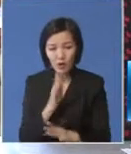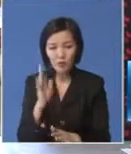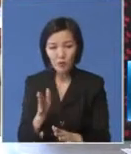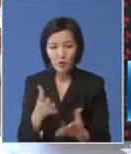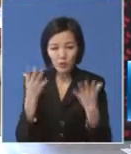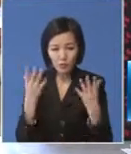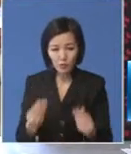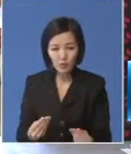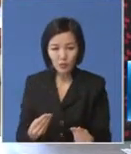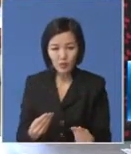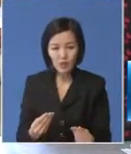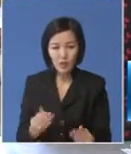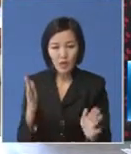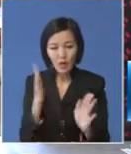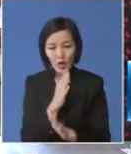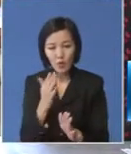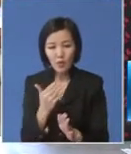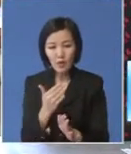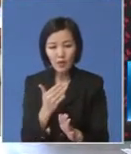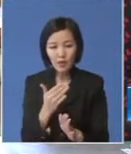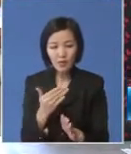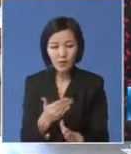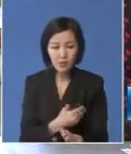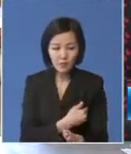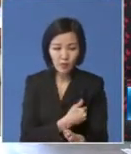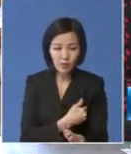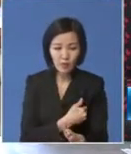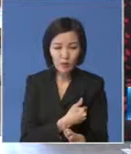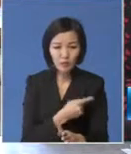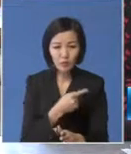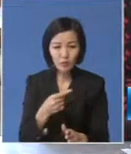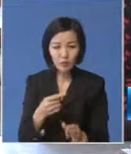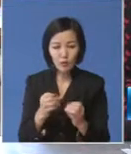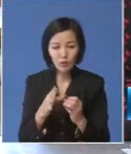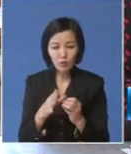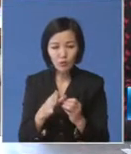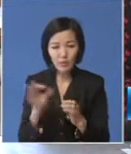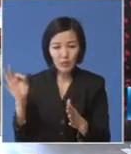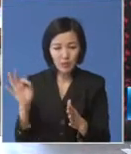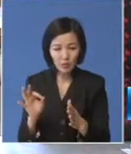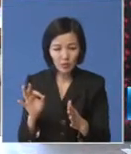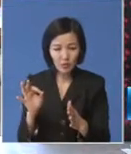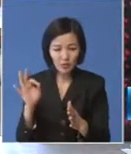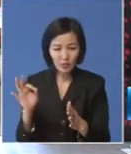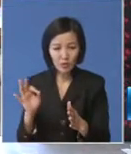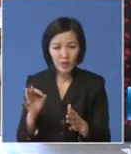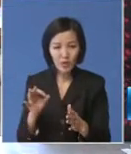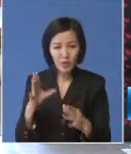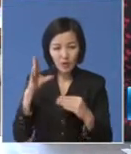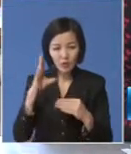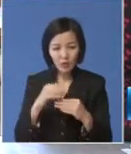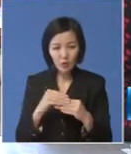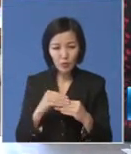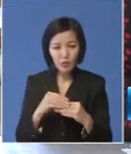Күндіз ауаның температурасы әлі төмен болып тұрады. 10-15 градус аяздың аралығында. Түнгі температура